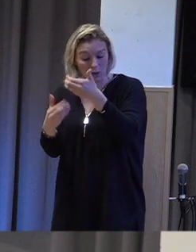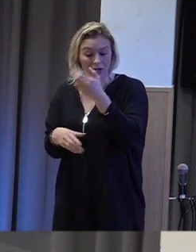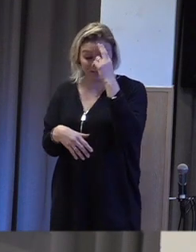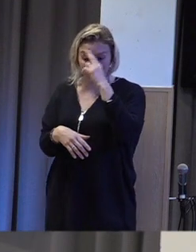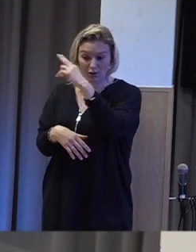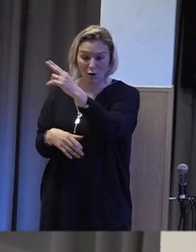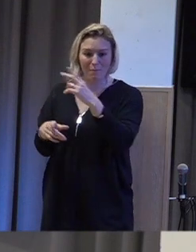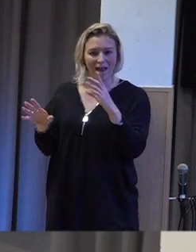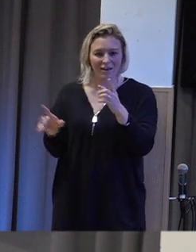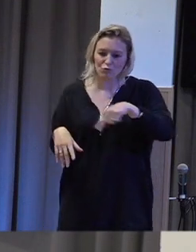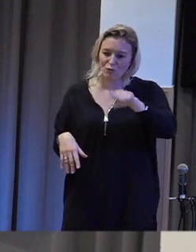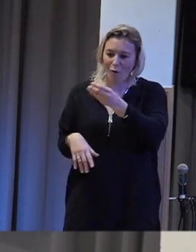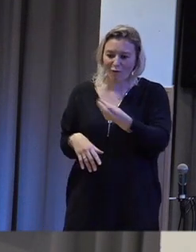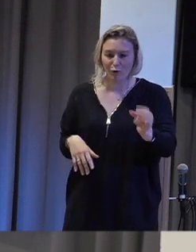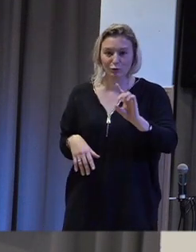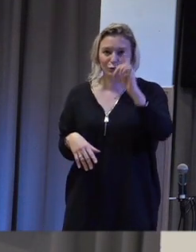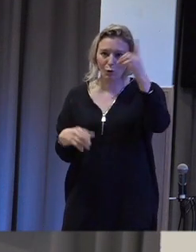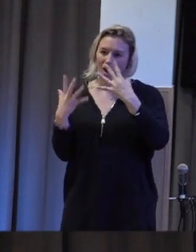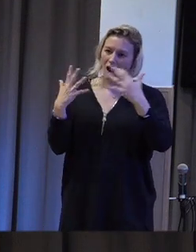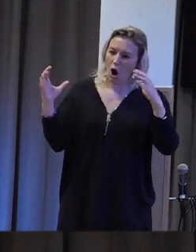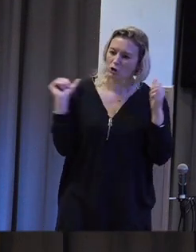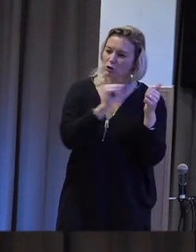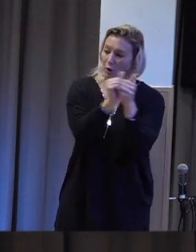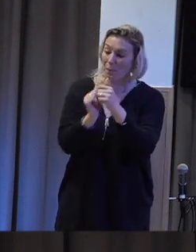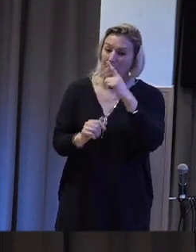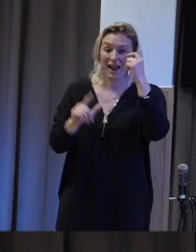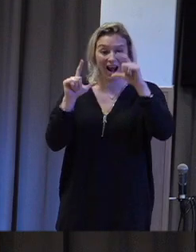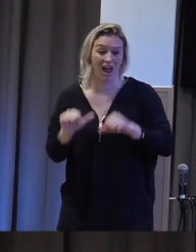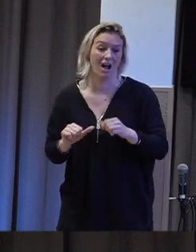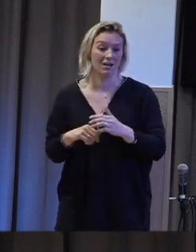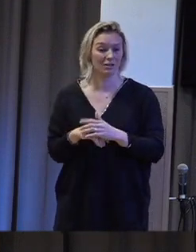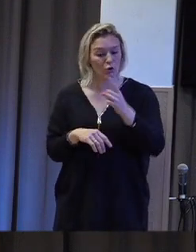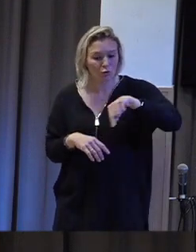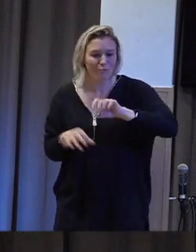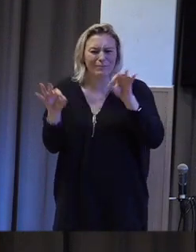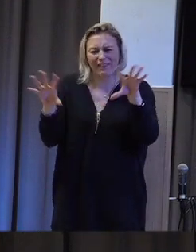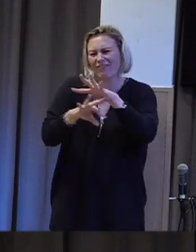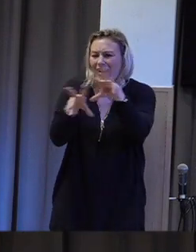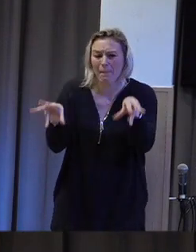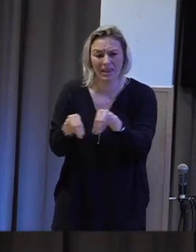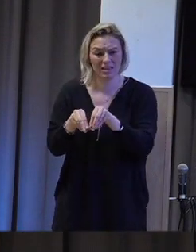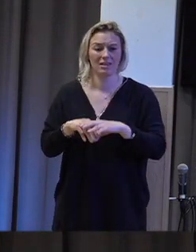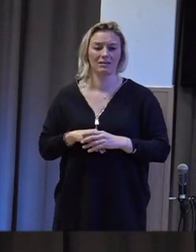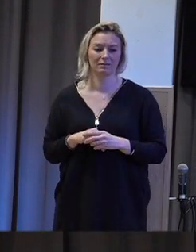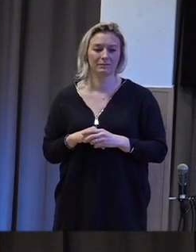assemblement d'enfants de Dieu où le Père est là. Nous sommes en famille.